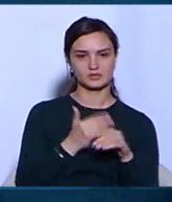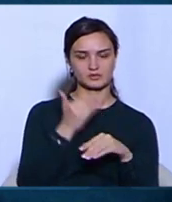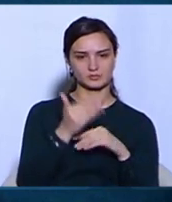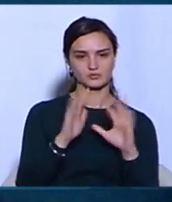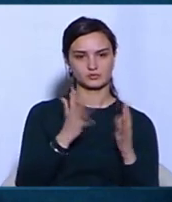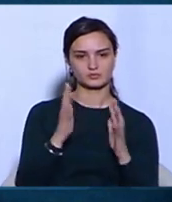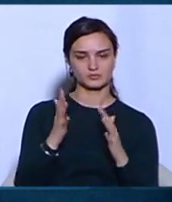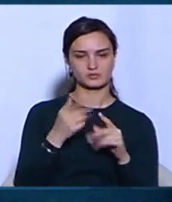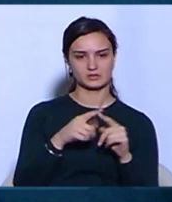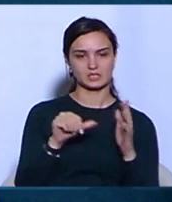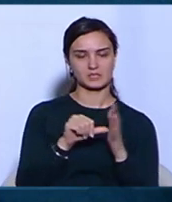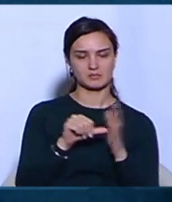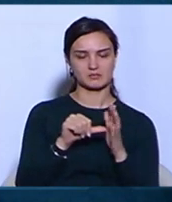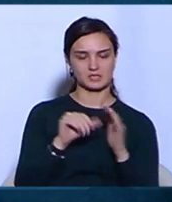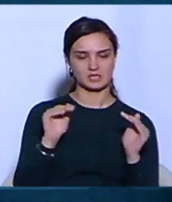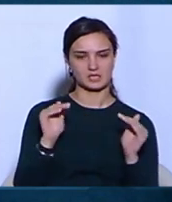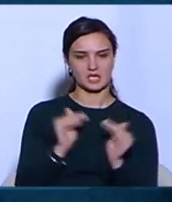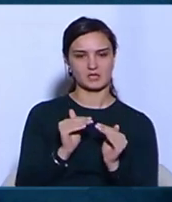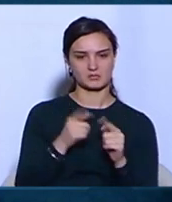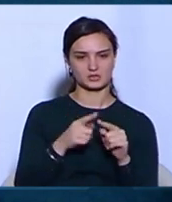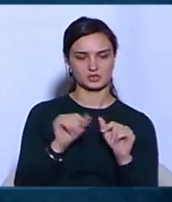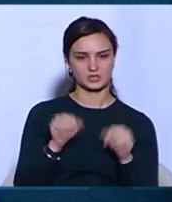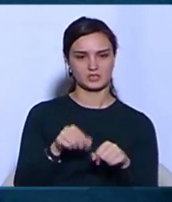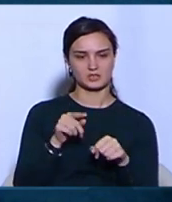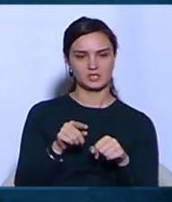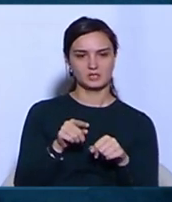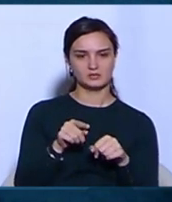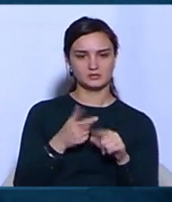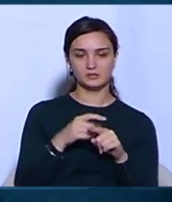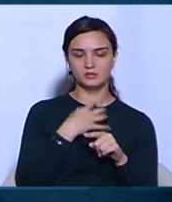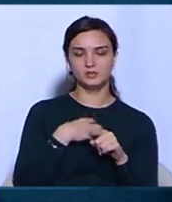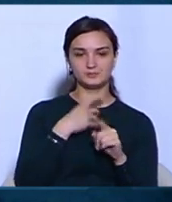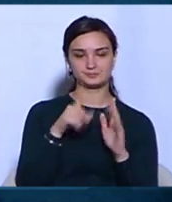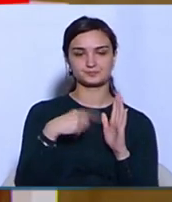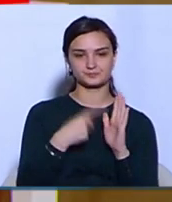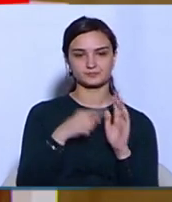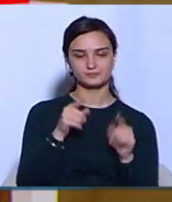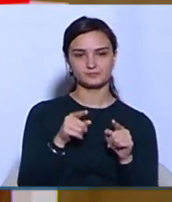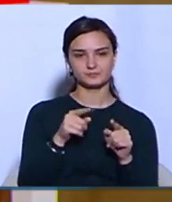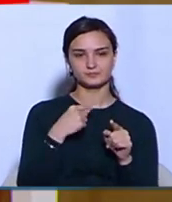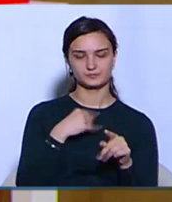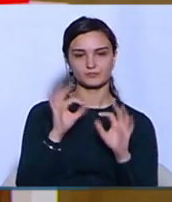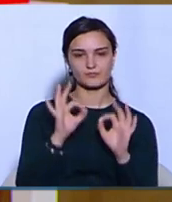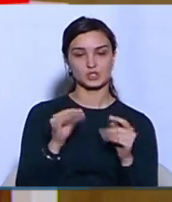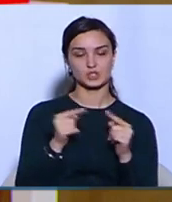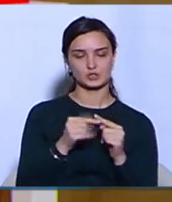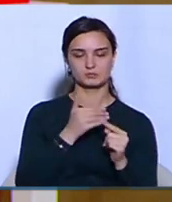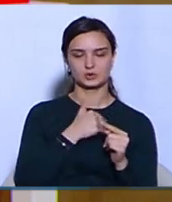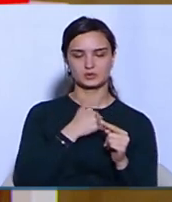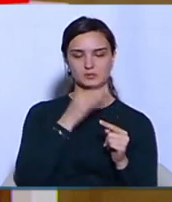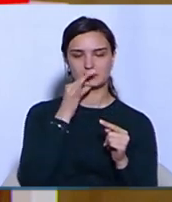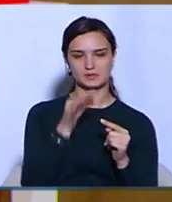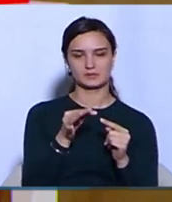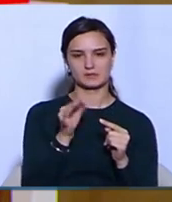როდესაც დახმარება ნაკლებად არის შესაძლებელი. ძალიან მნიშვნელოვან საკითხს შეეხეთ, ქალბატონო ნანა. მე სწორედ მინდოდა